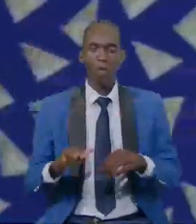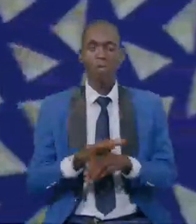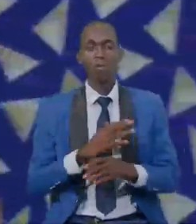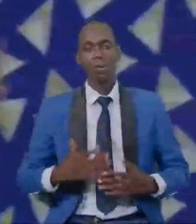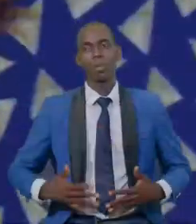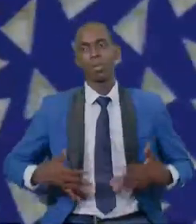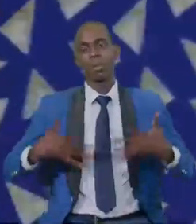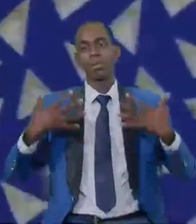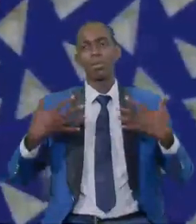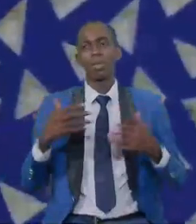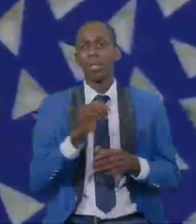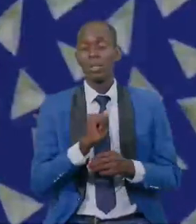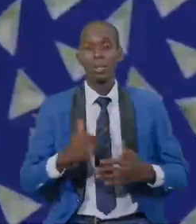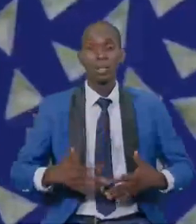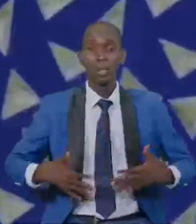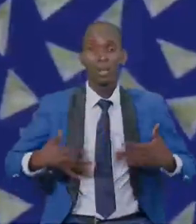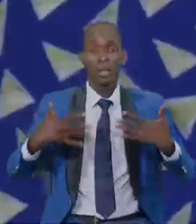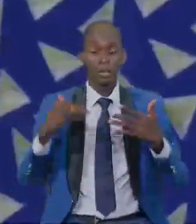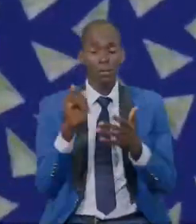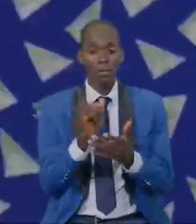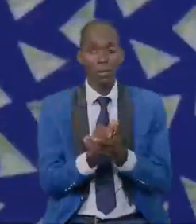vie puissante.